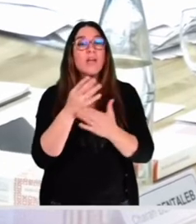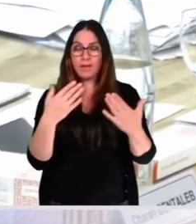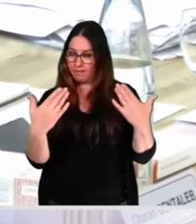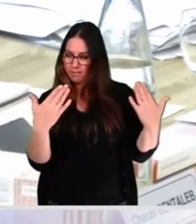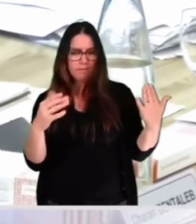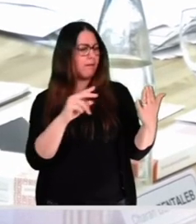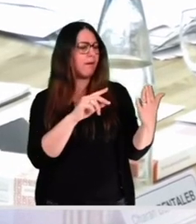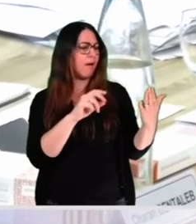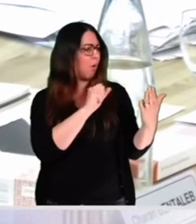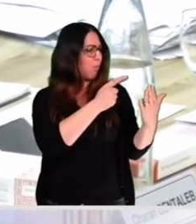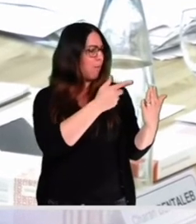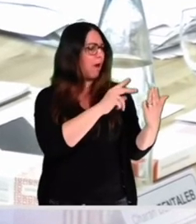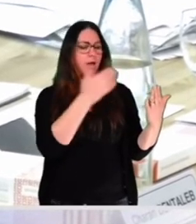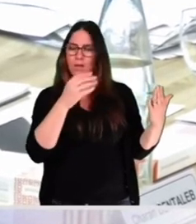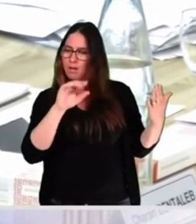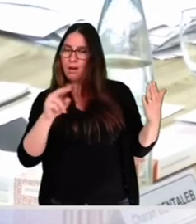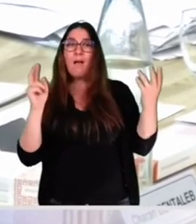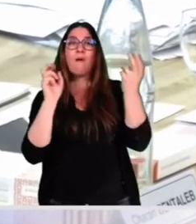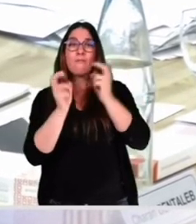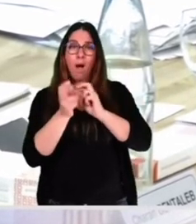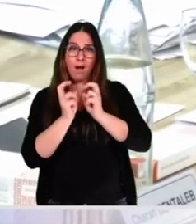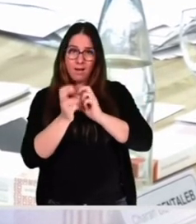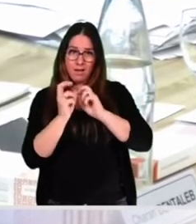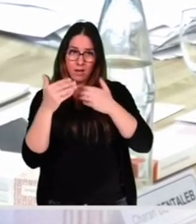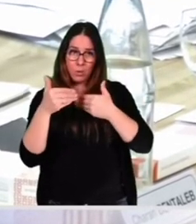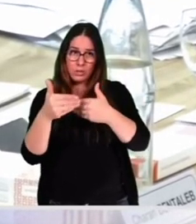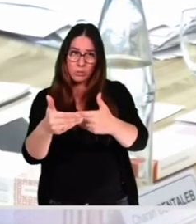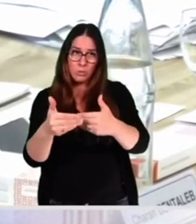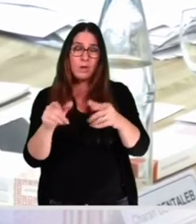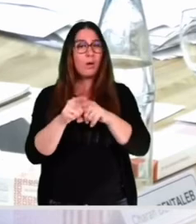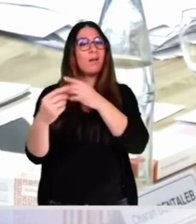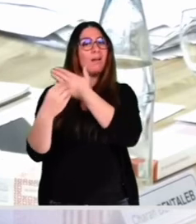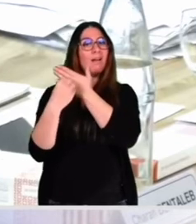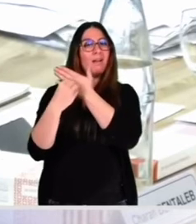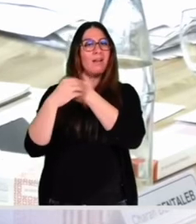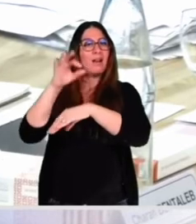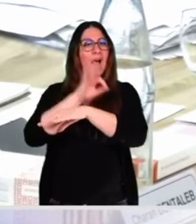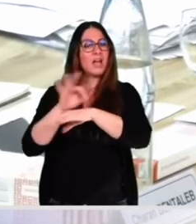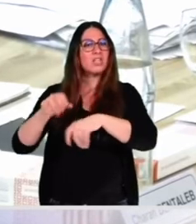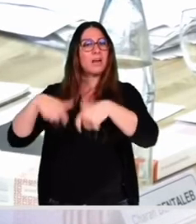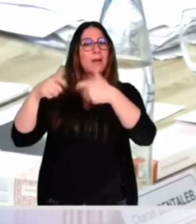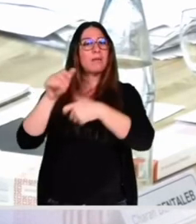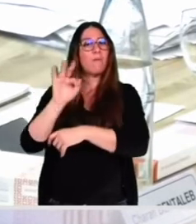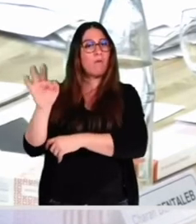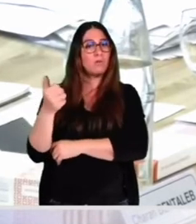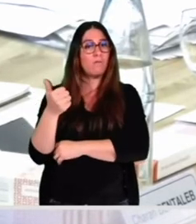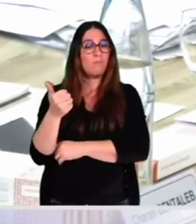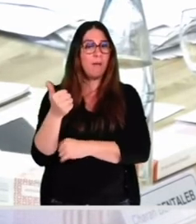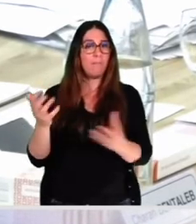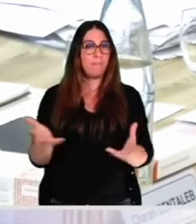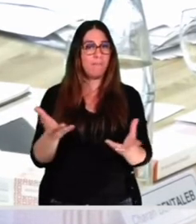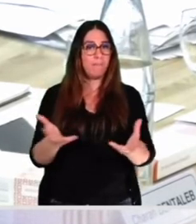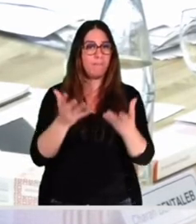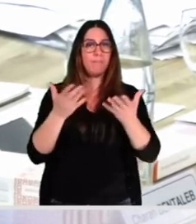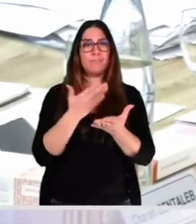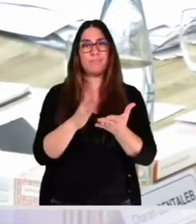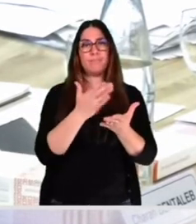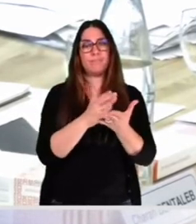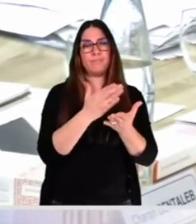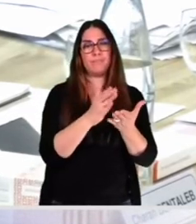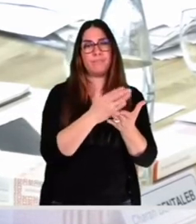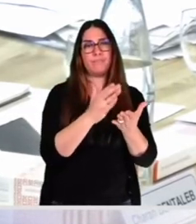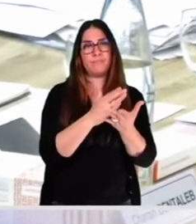suite au maintien de la foire des rameaux et les recommandations de l'architecte des bâtiments de France, vous avez favorisé la minéralisation